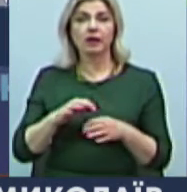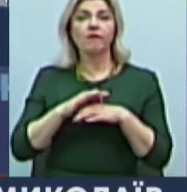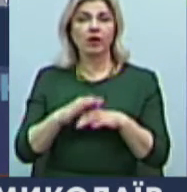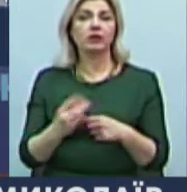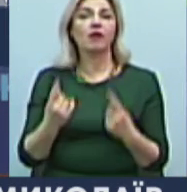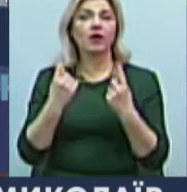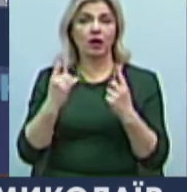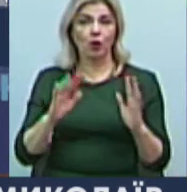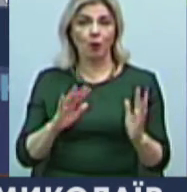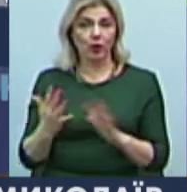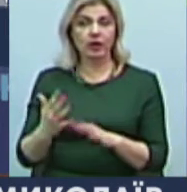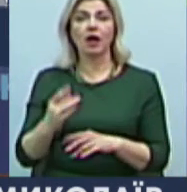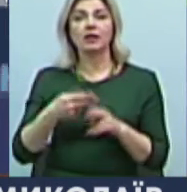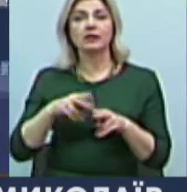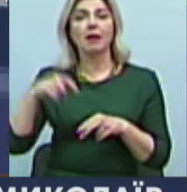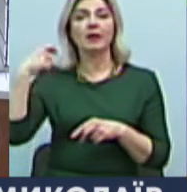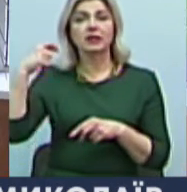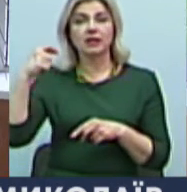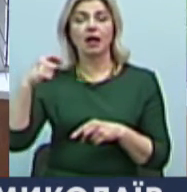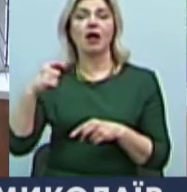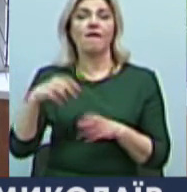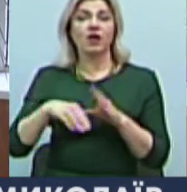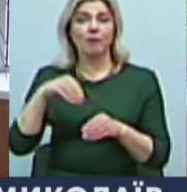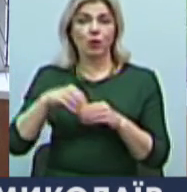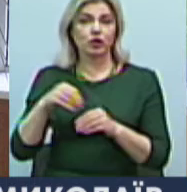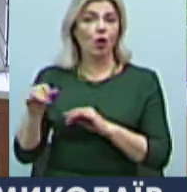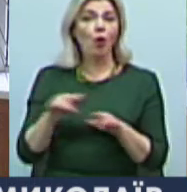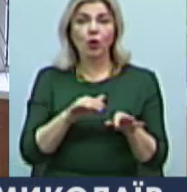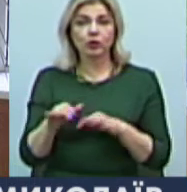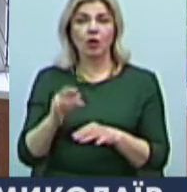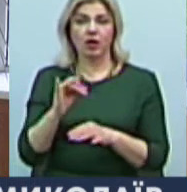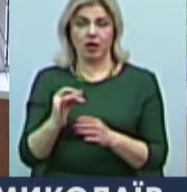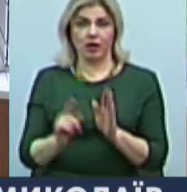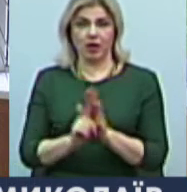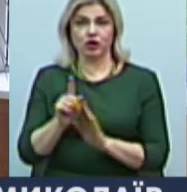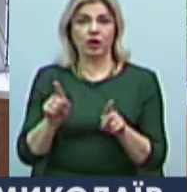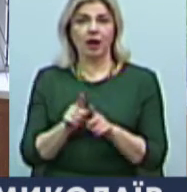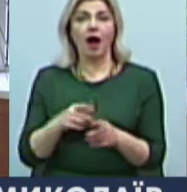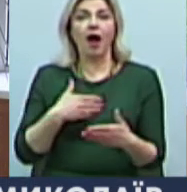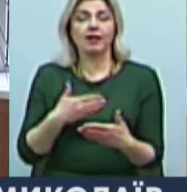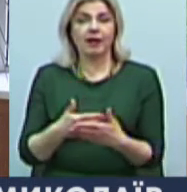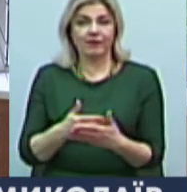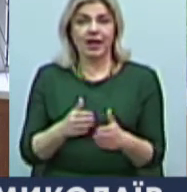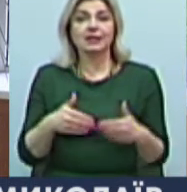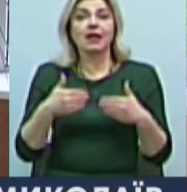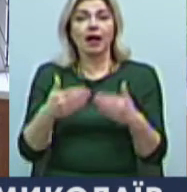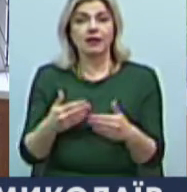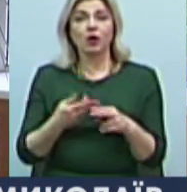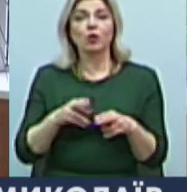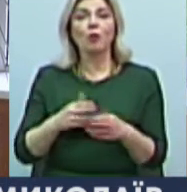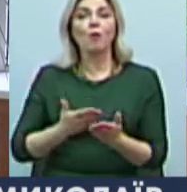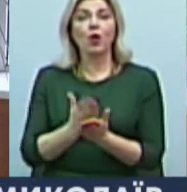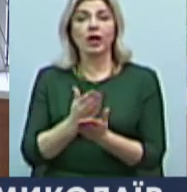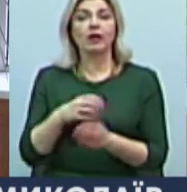подія, це президентська виборча гонка, і вона входить в таку активну стадію. Тому політичні партії